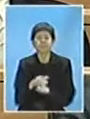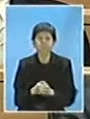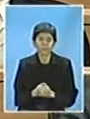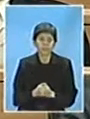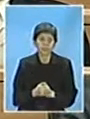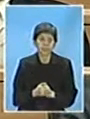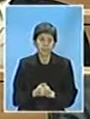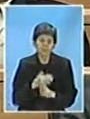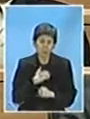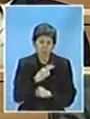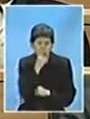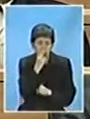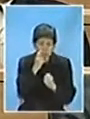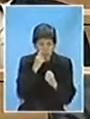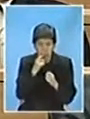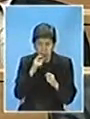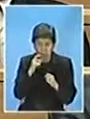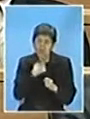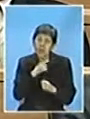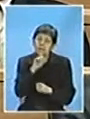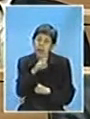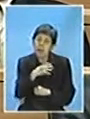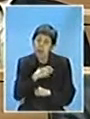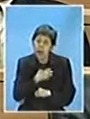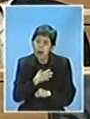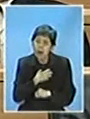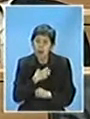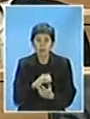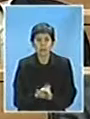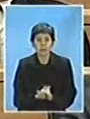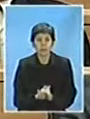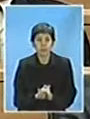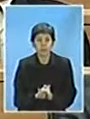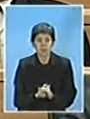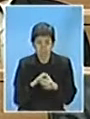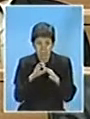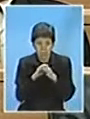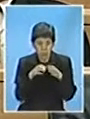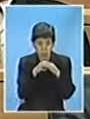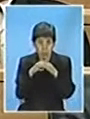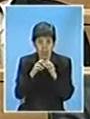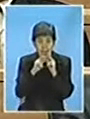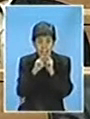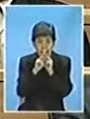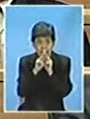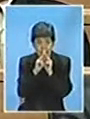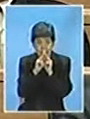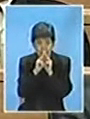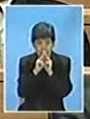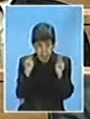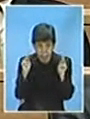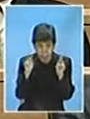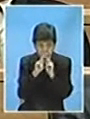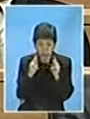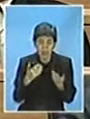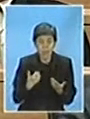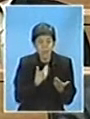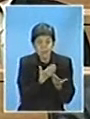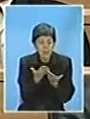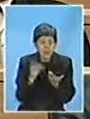ตอนนี้สายตาผมไม่ค่อยดีก็ขออนุญาตเรียนถามว่าตัวองค์ประกอบของคณะกรรมการเนี่ยนะครับมีทั้งหมดกี่ท่านกันแ